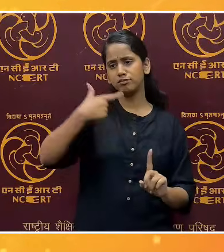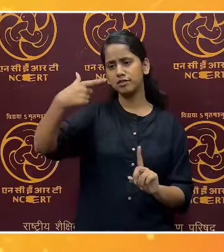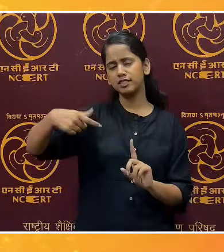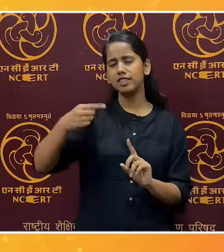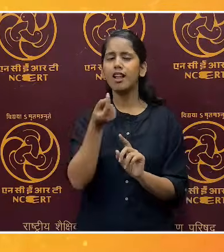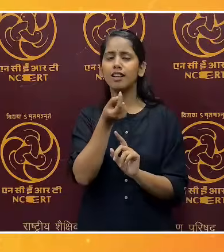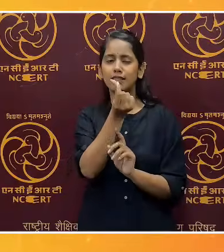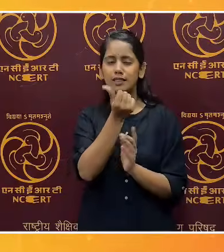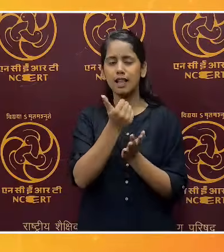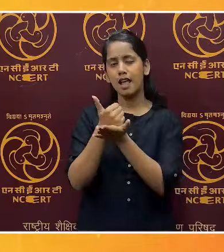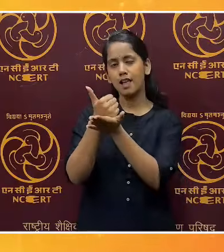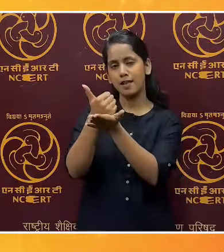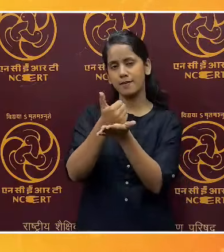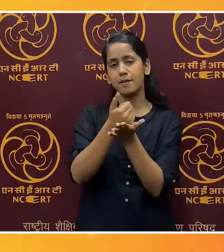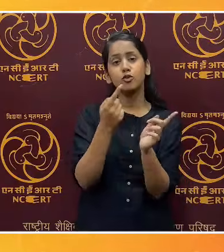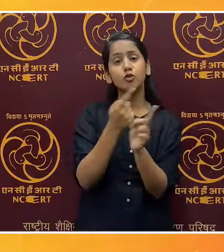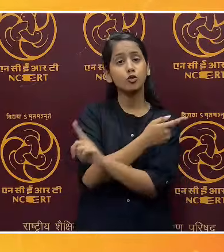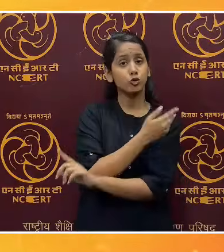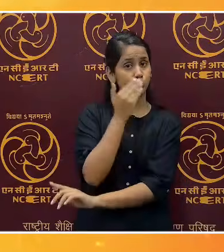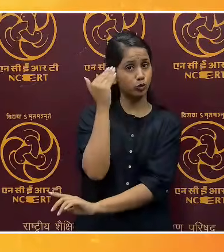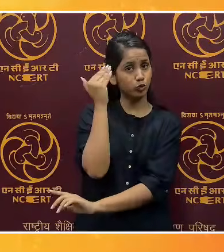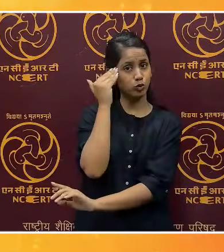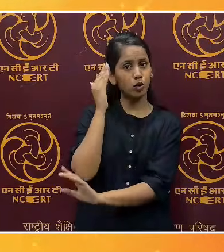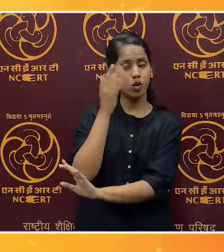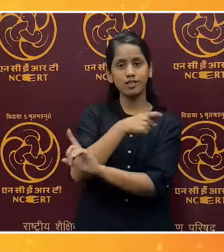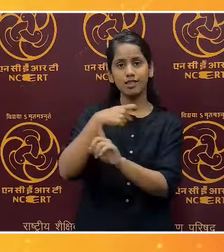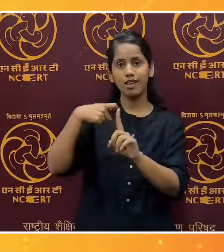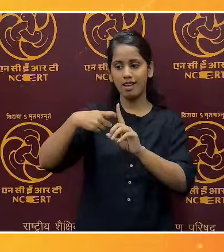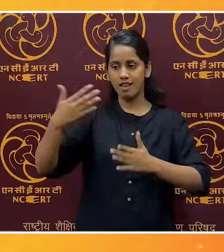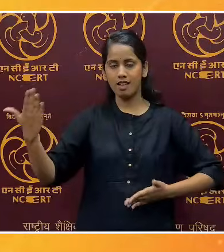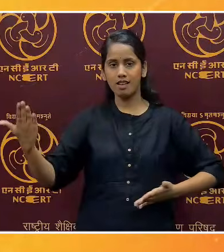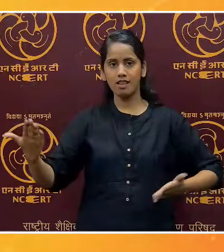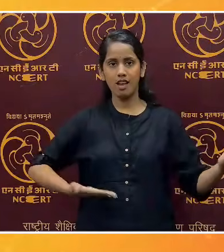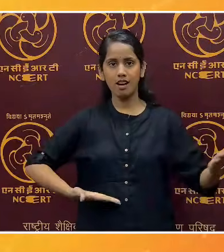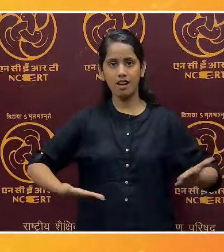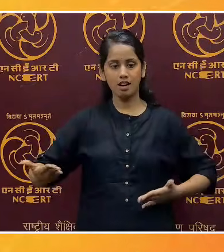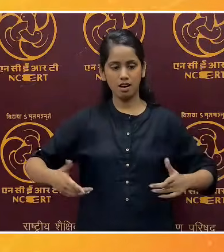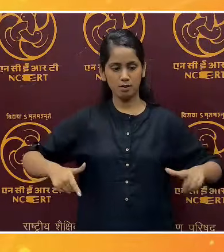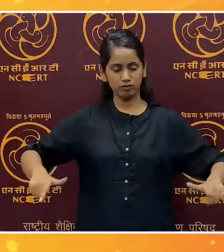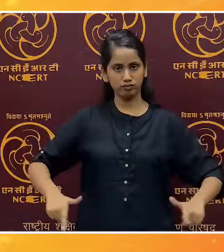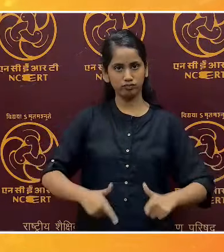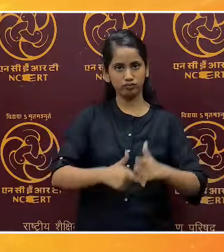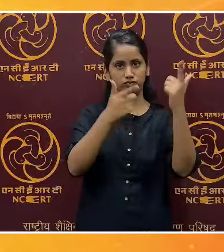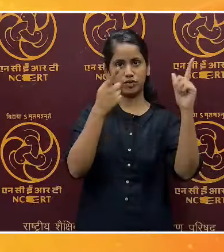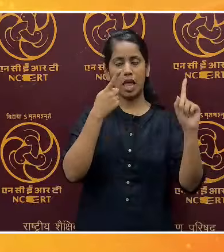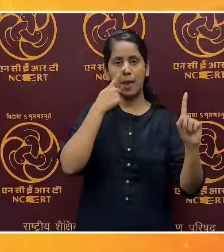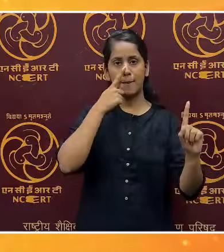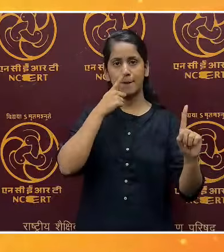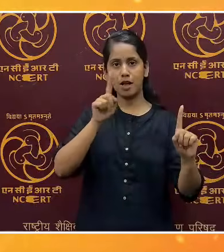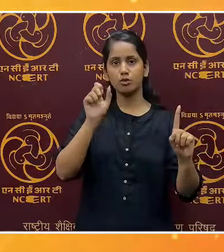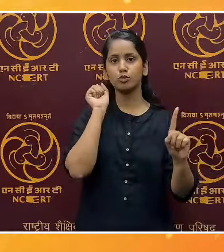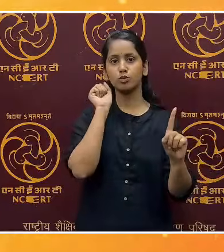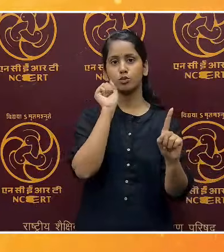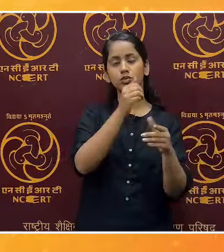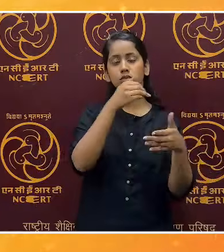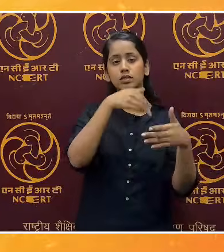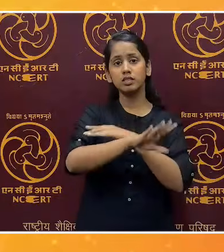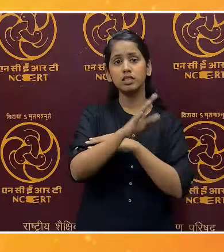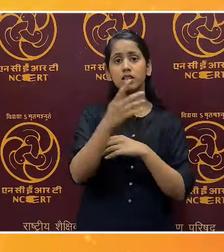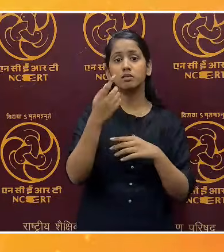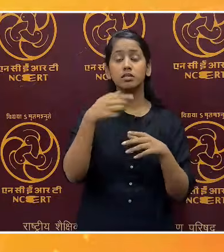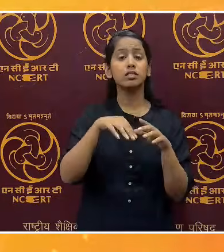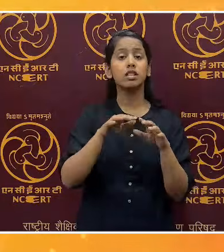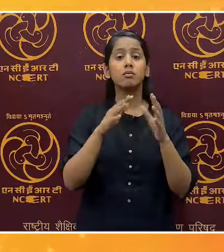हैं। लेकिन क्या तुम जानते हो, कर्नाटक में एक वृक्ष माता थी जिनके बच्चे 385 पेड़